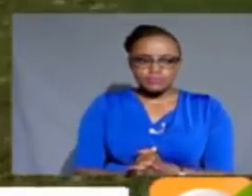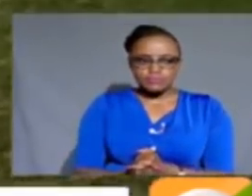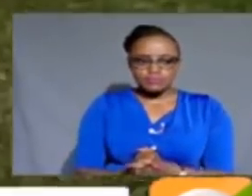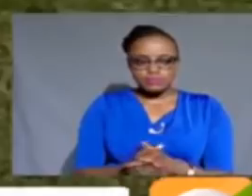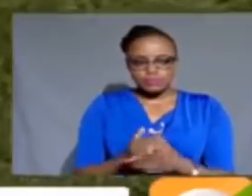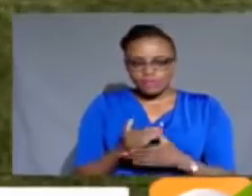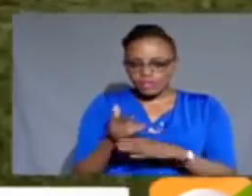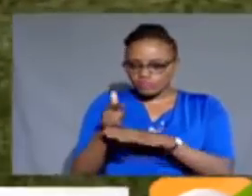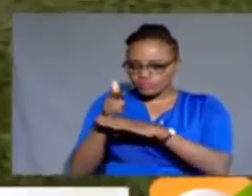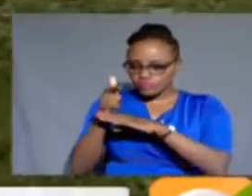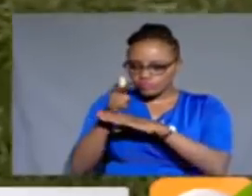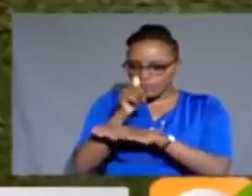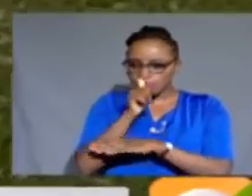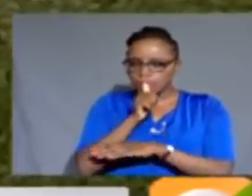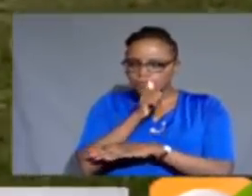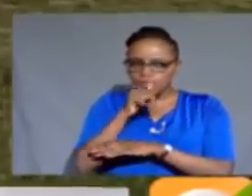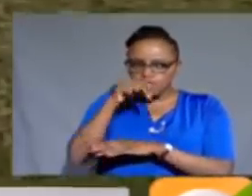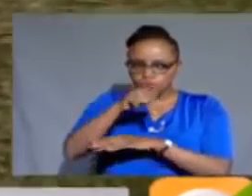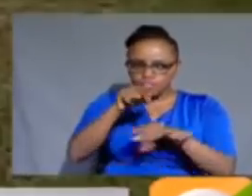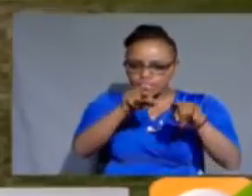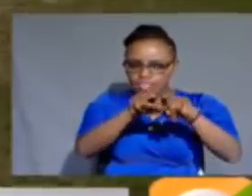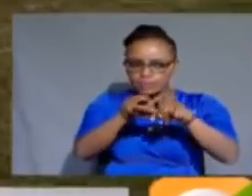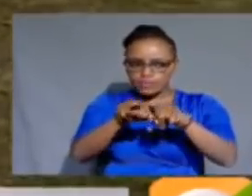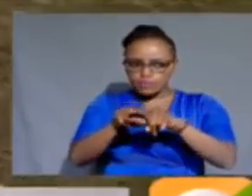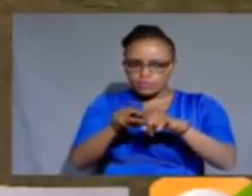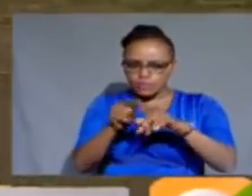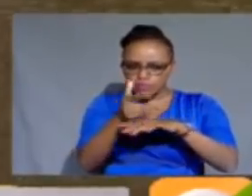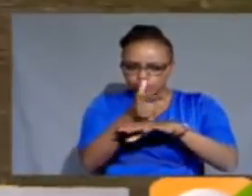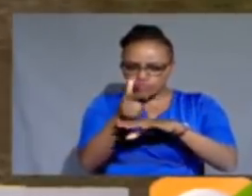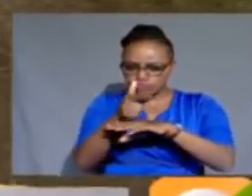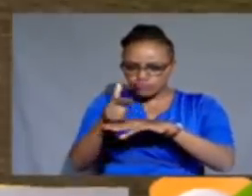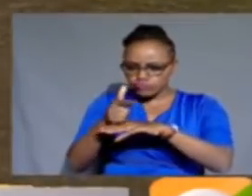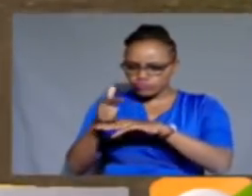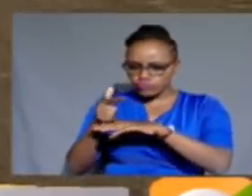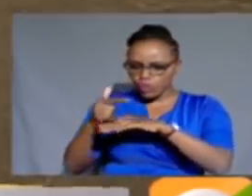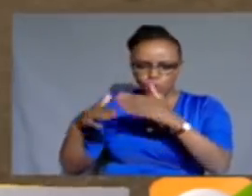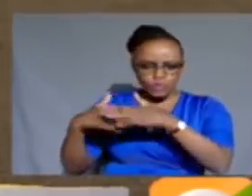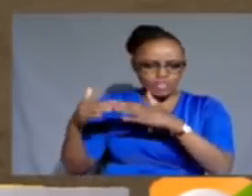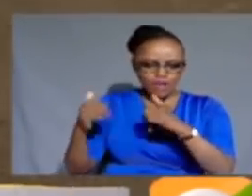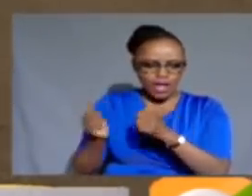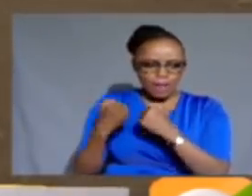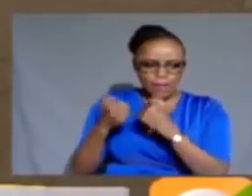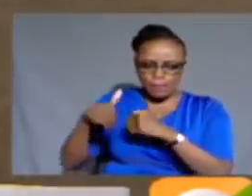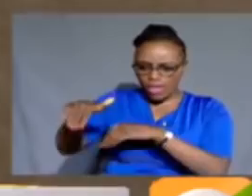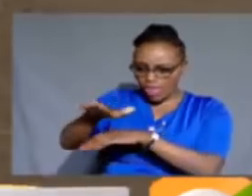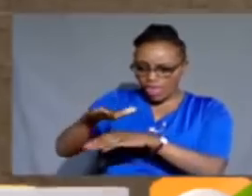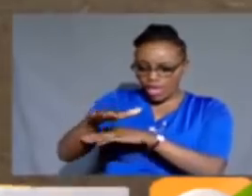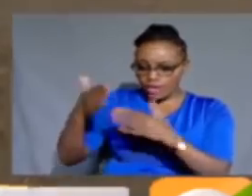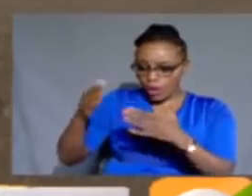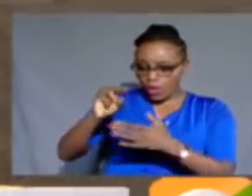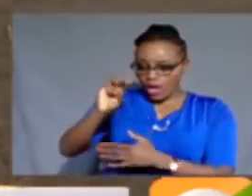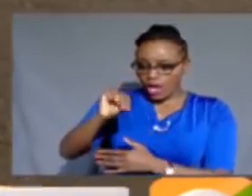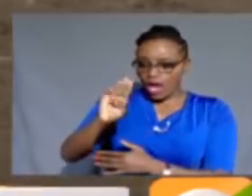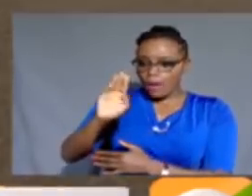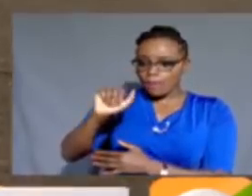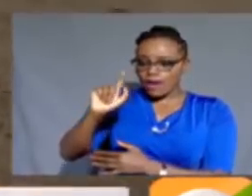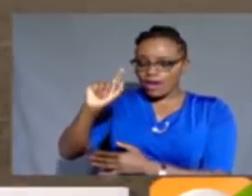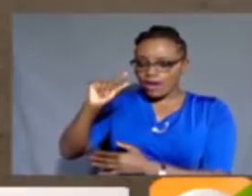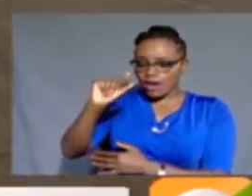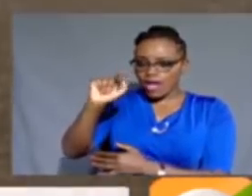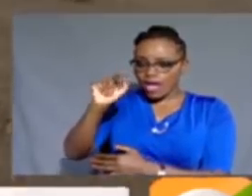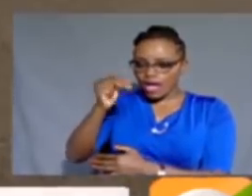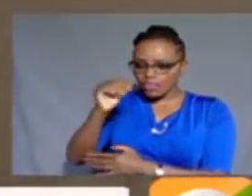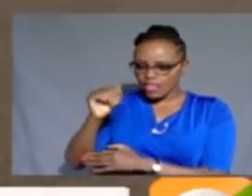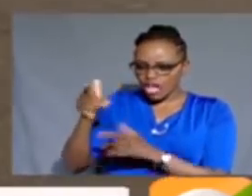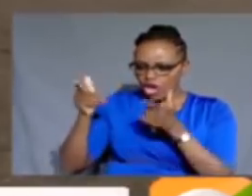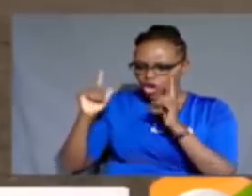Kamera zetu za siri hii leo pia zikinasa matukio uwanjani mwa hospitali ya Mbagathi. Hapa lori